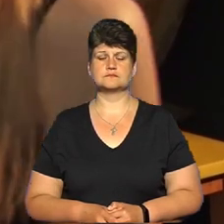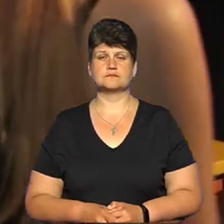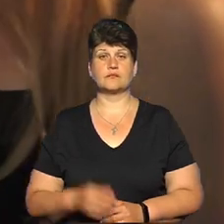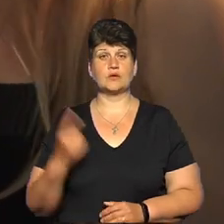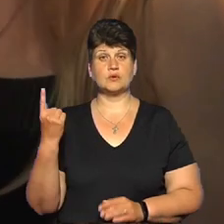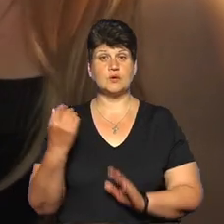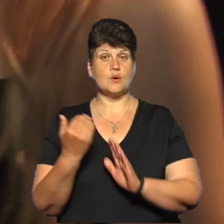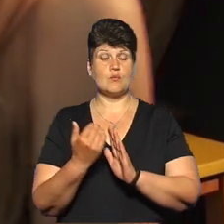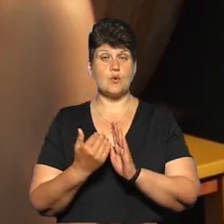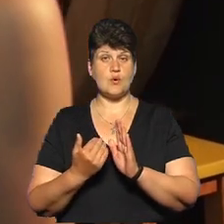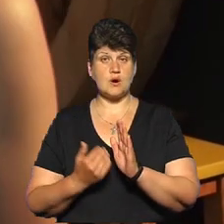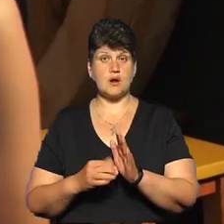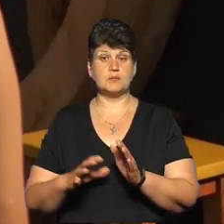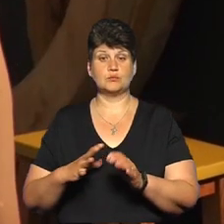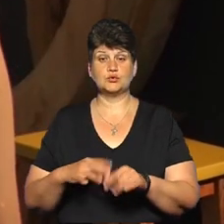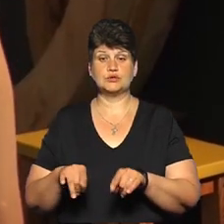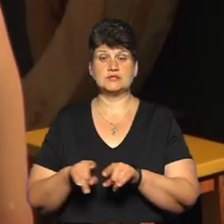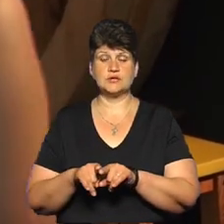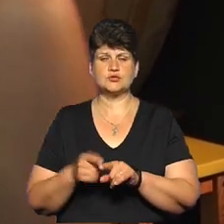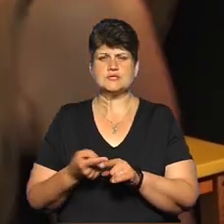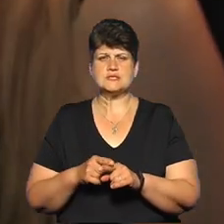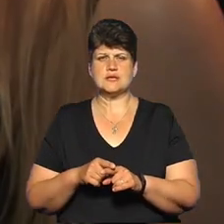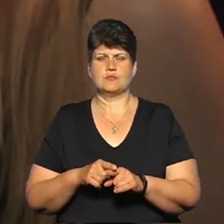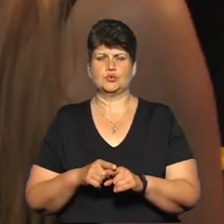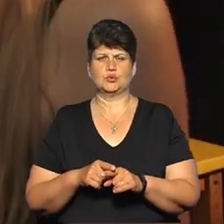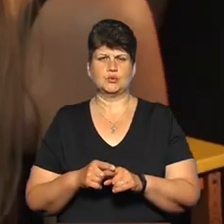Так, щоб все було емоційно і драматургічно